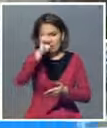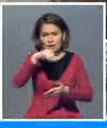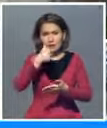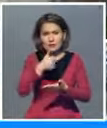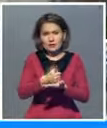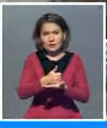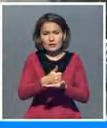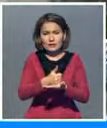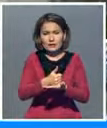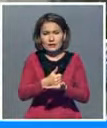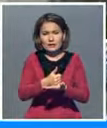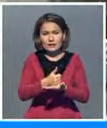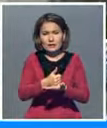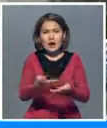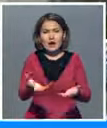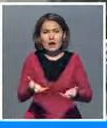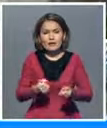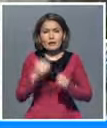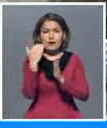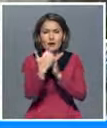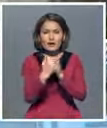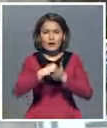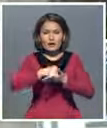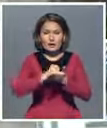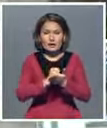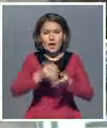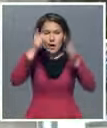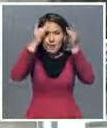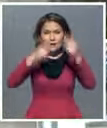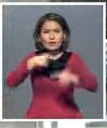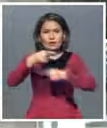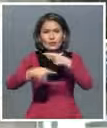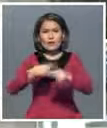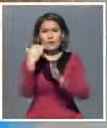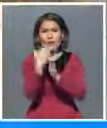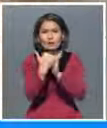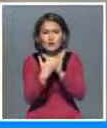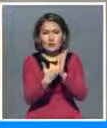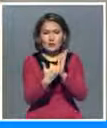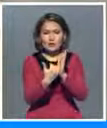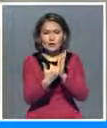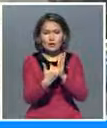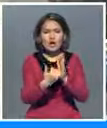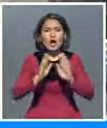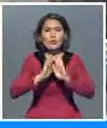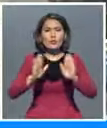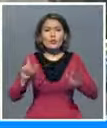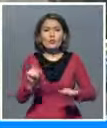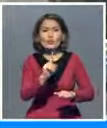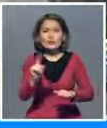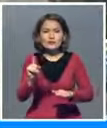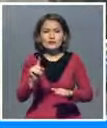бастамасымен қабылданған мәдени мұра бағдарламасы бойынша біз музей қызметкерлері